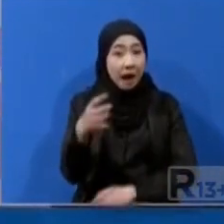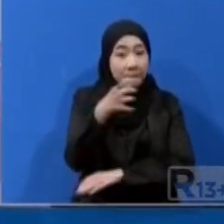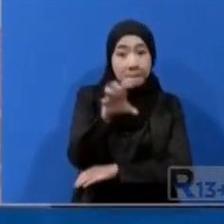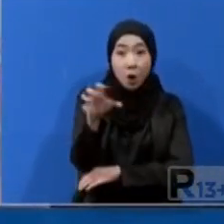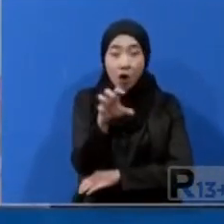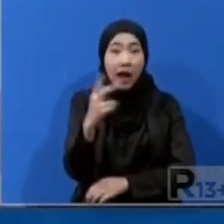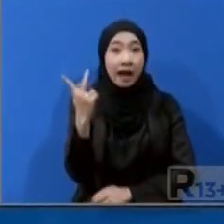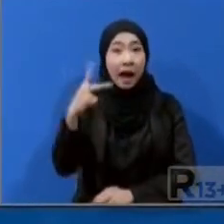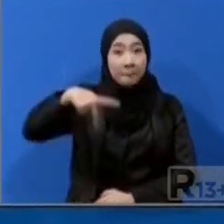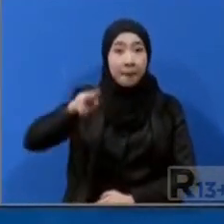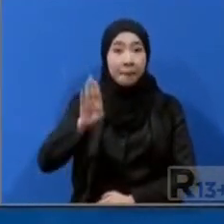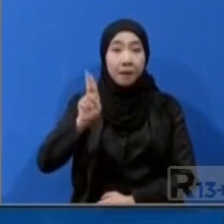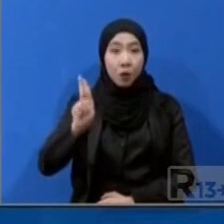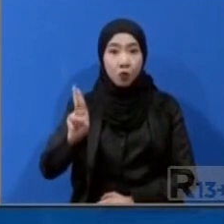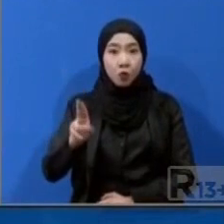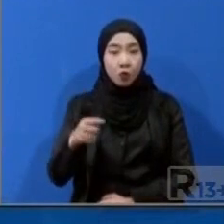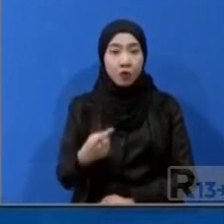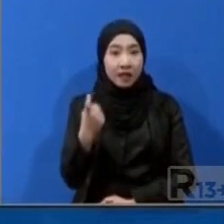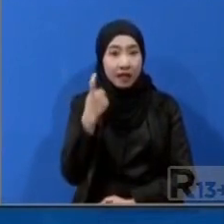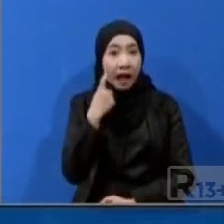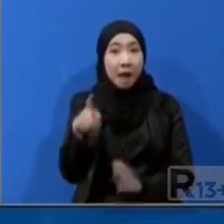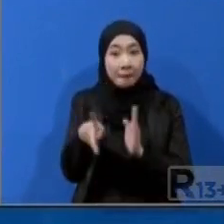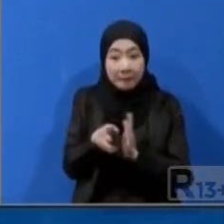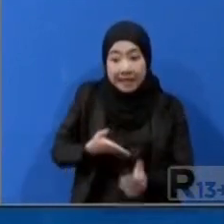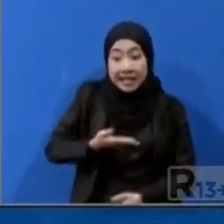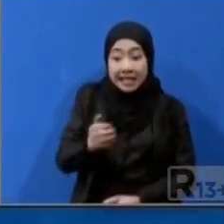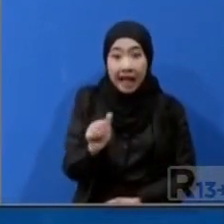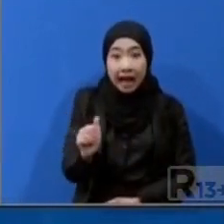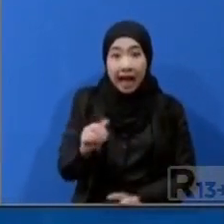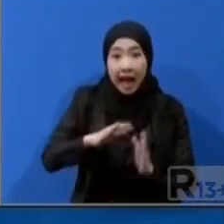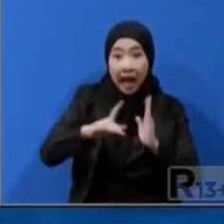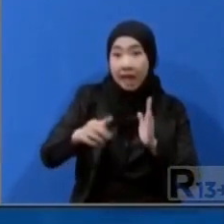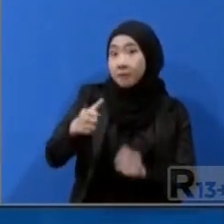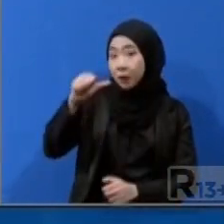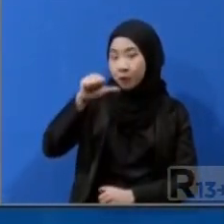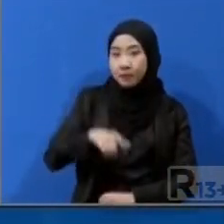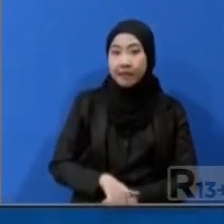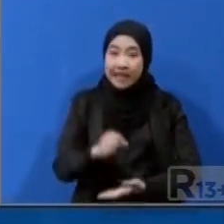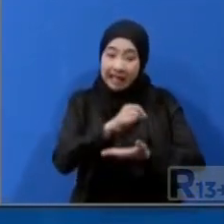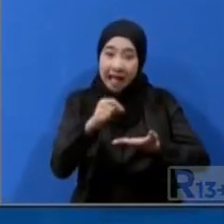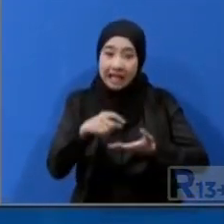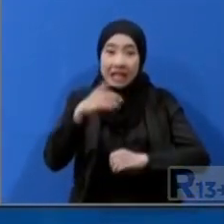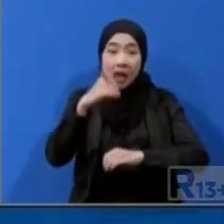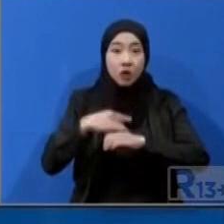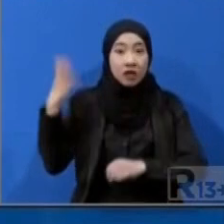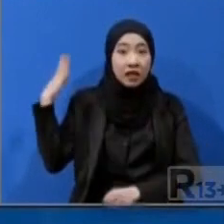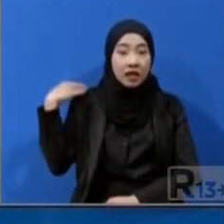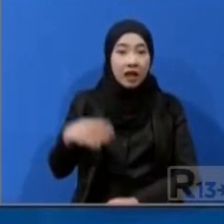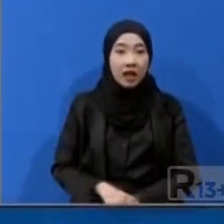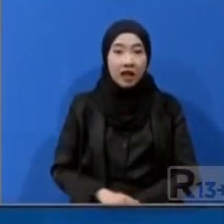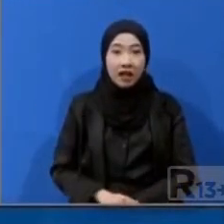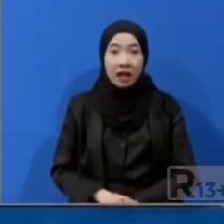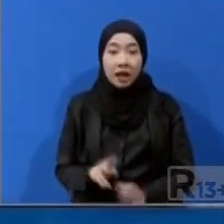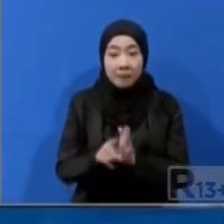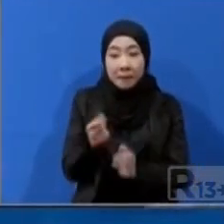atau KPBU dalam sektor sistem penyediaan air minum atau SPAM. Sekretaris Direktorat Jenderal Pengelolaan, Pembiayaan, dan Risiko